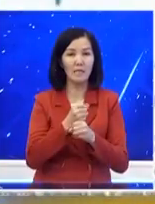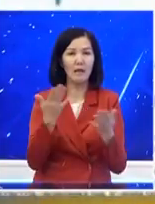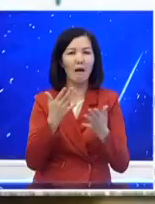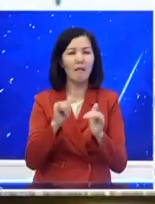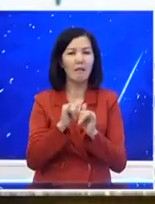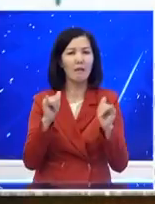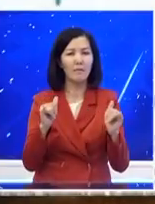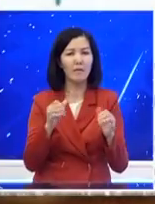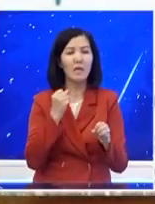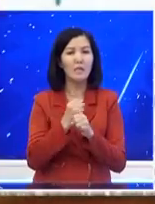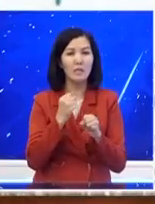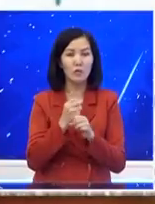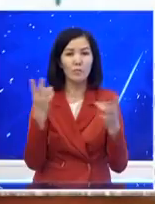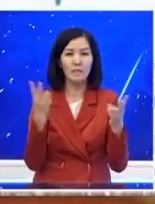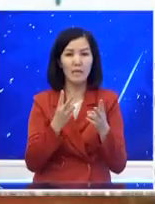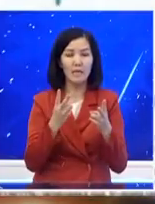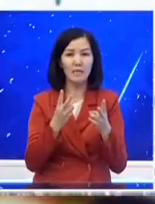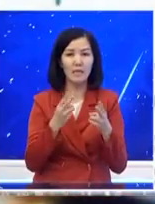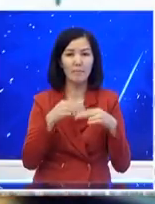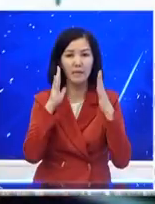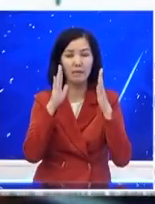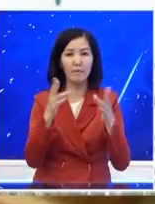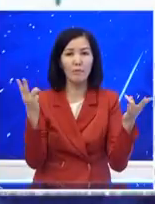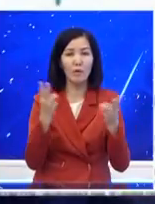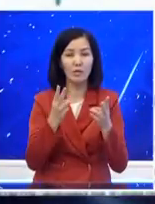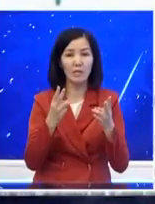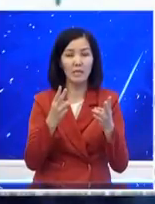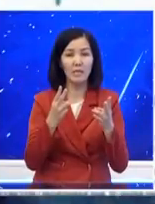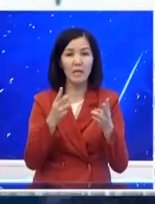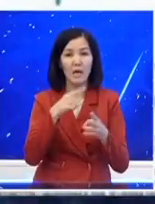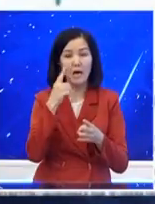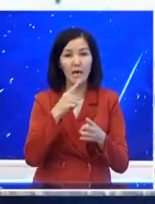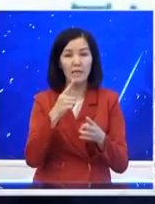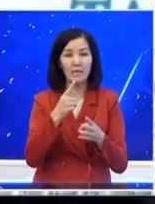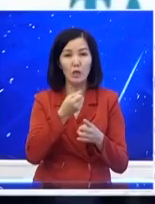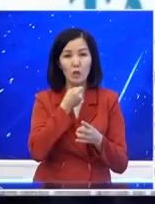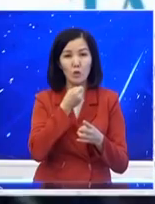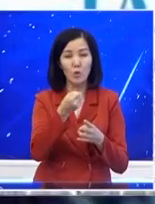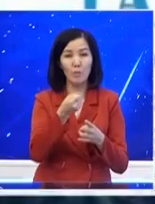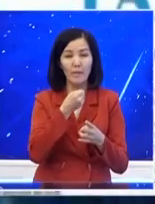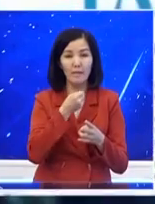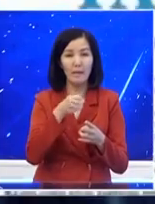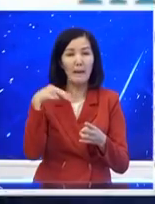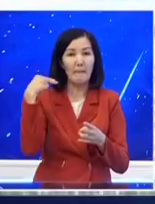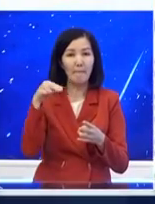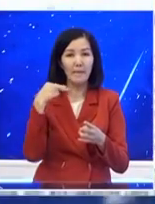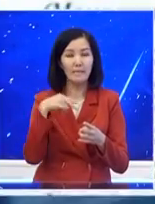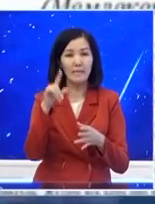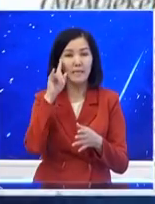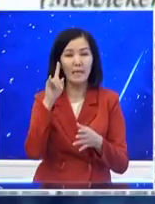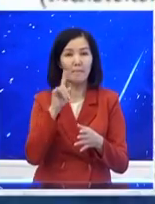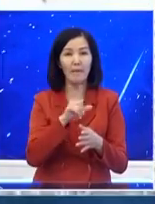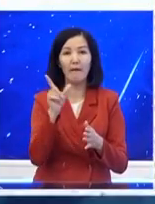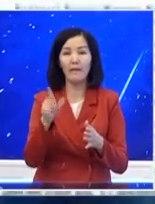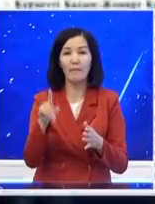не істеуіміз керек деген мәселеге баса мән беру қажеттілігін еске салды. Сұхбатында президент еңбек адамы мен қазақ тілінің